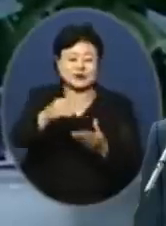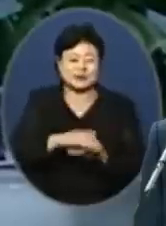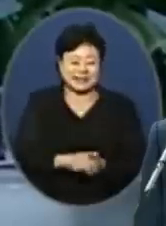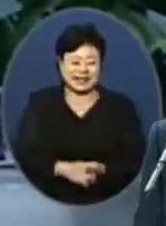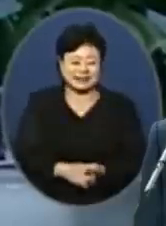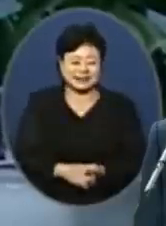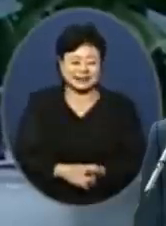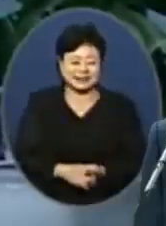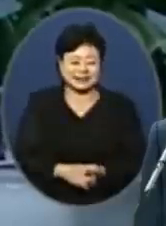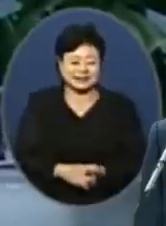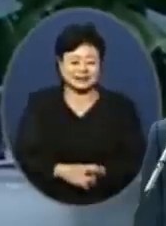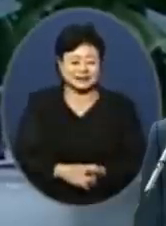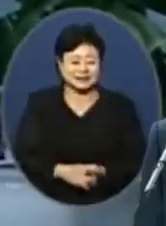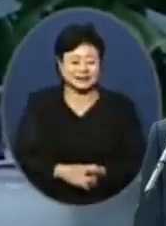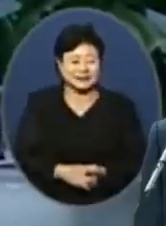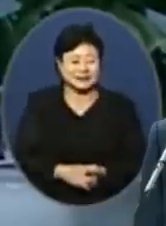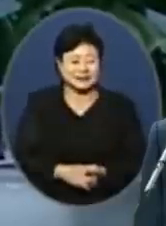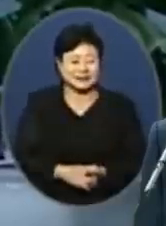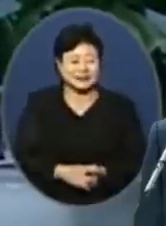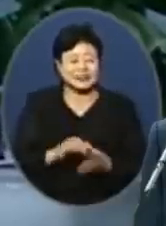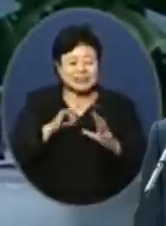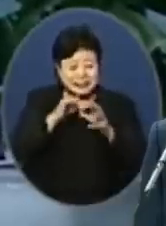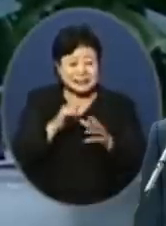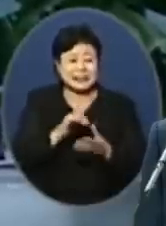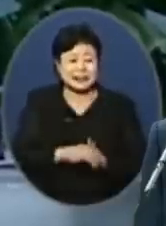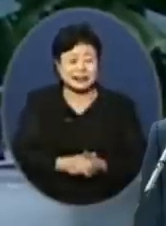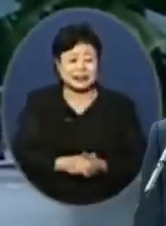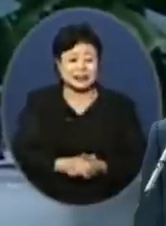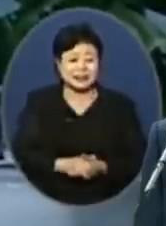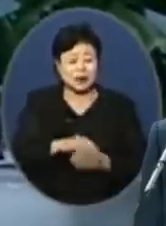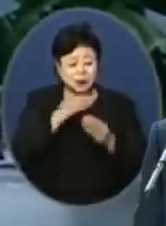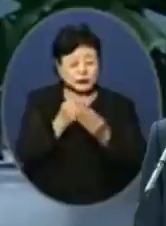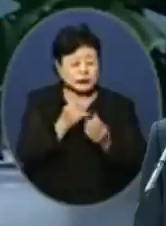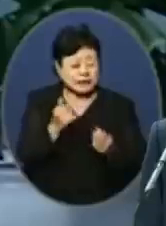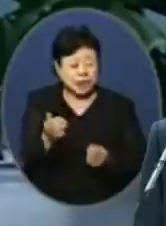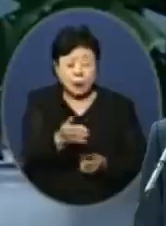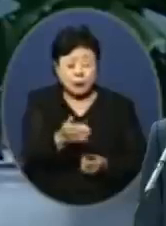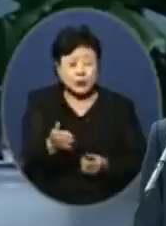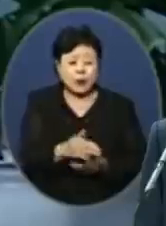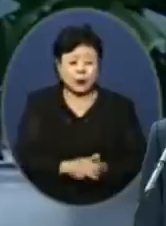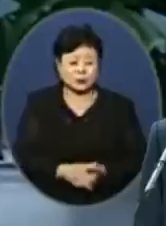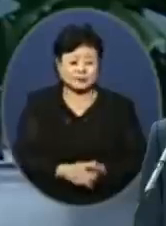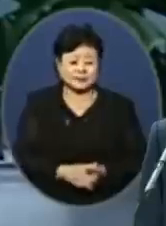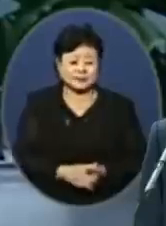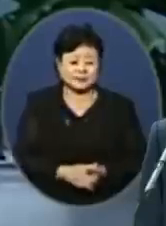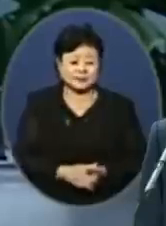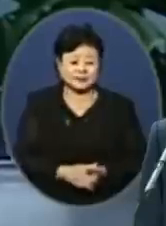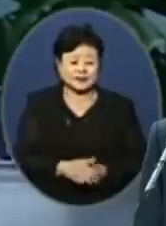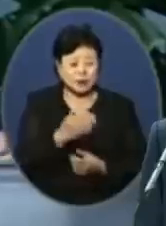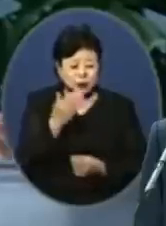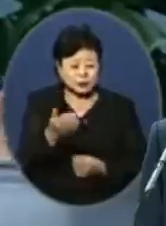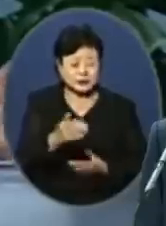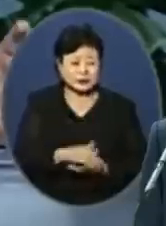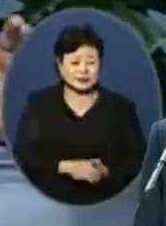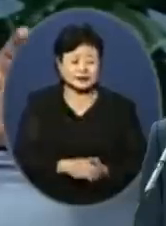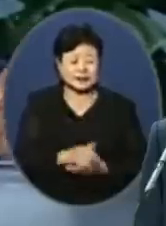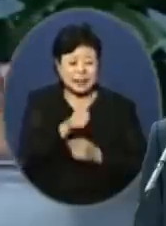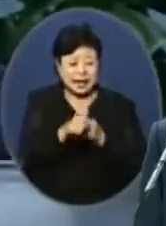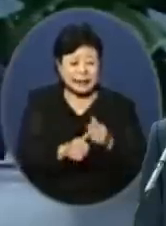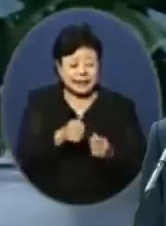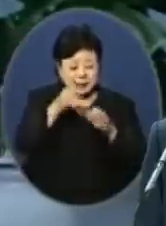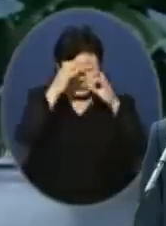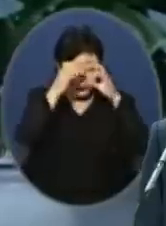것입니다. 이 세상에 온전한 사람은 한 사람도 없습니다. 여러분이